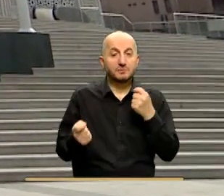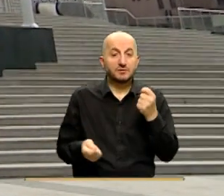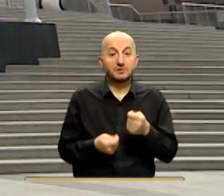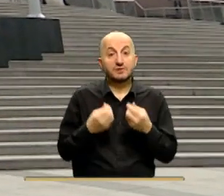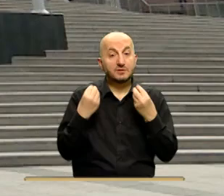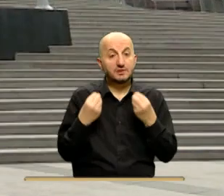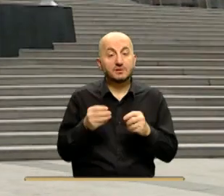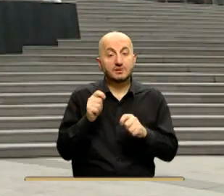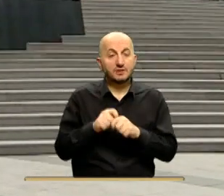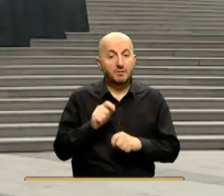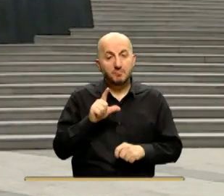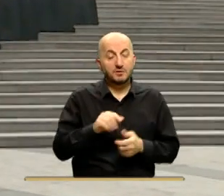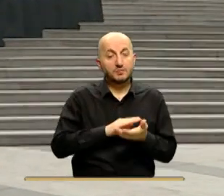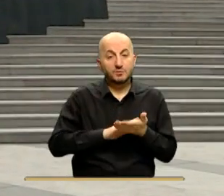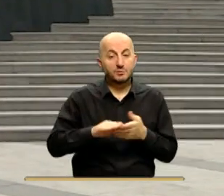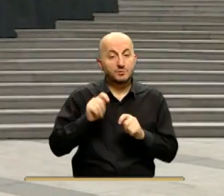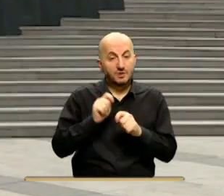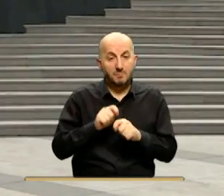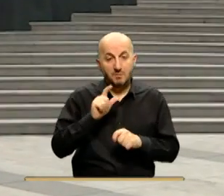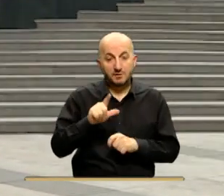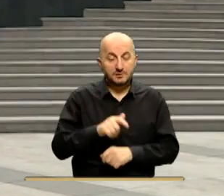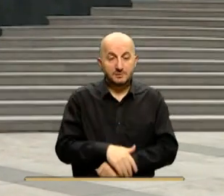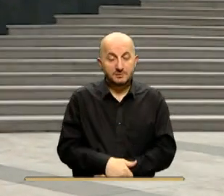iyi yapmalıyız, düzgün yapmalıyız.